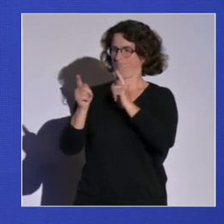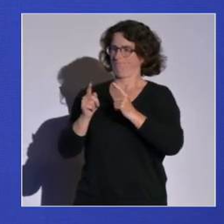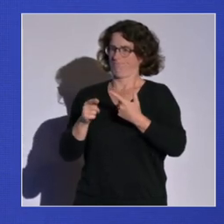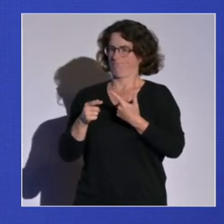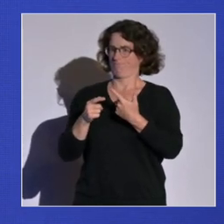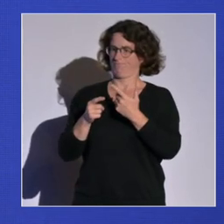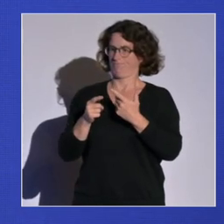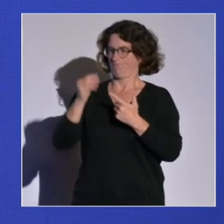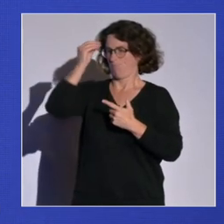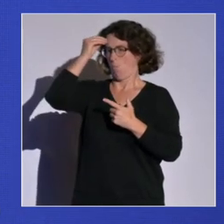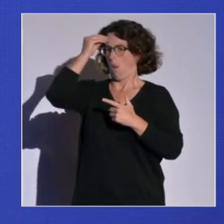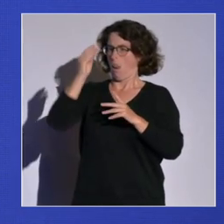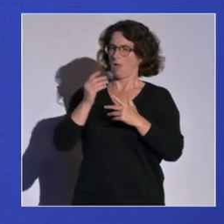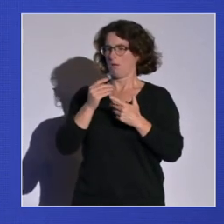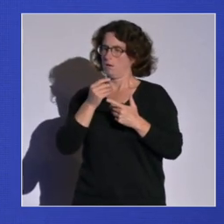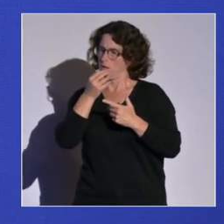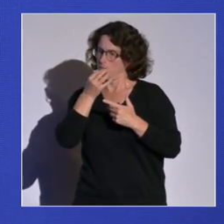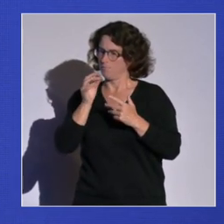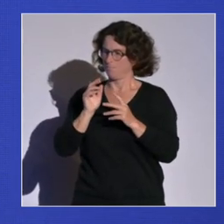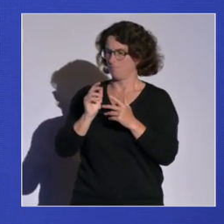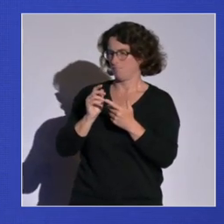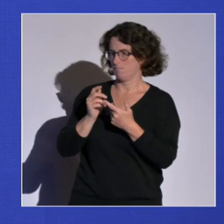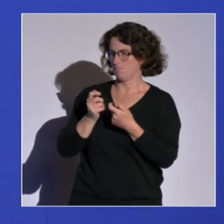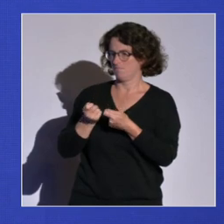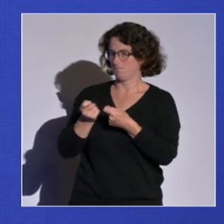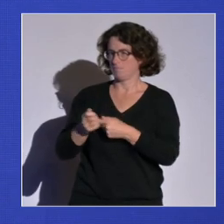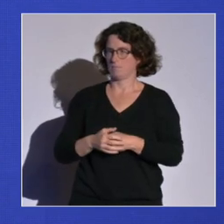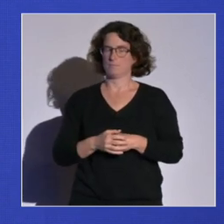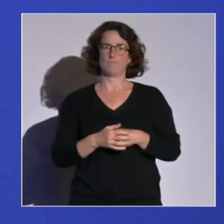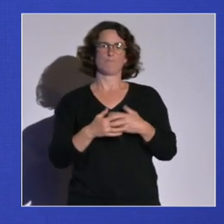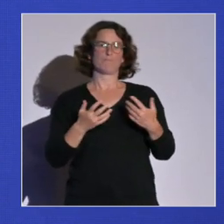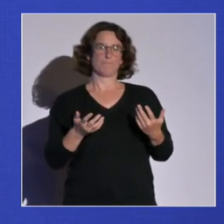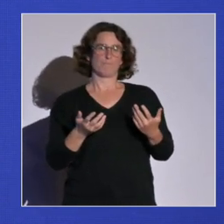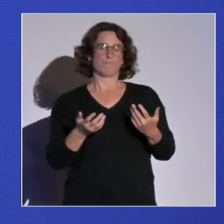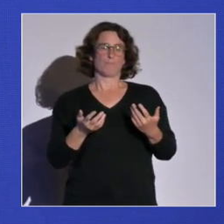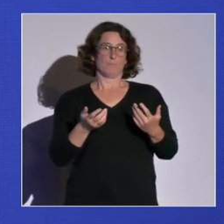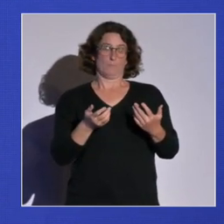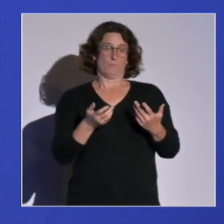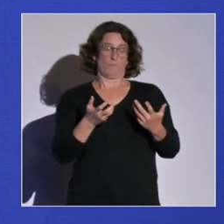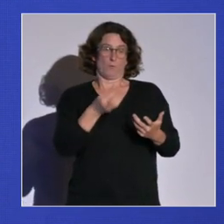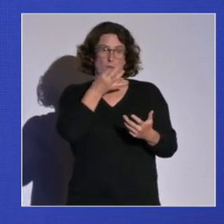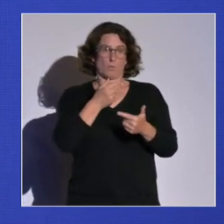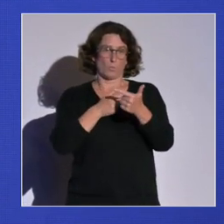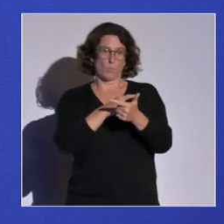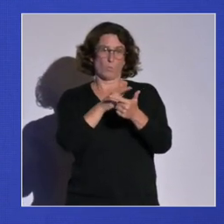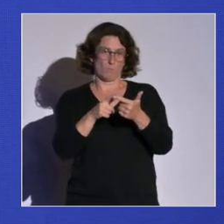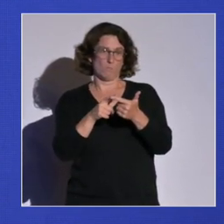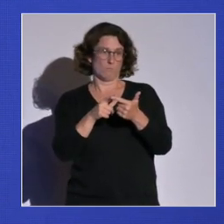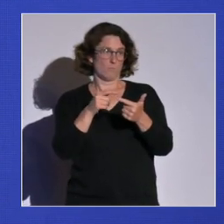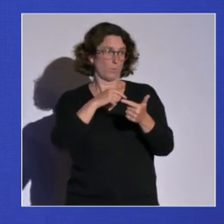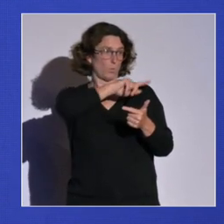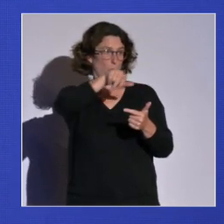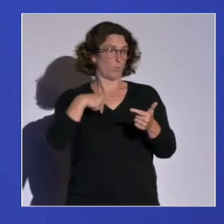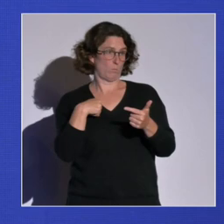je veux vous dire deux choses et en pensant à tous ceux qui parmi nous vont affronter cette épreuve et